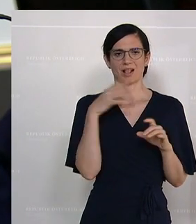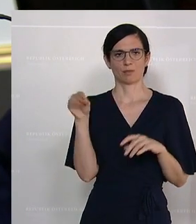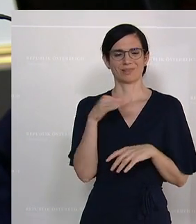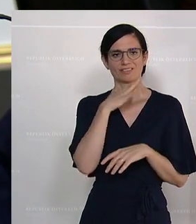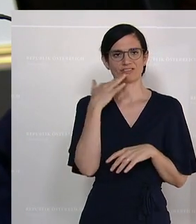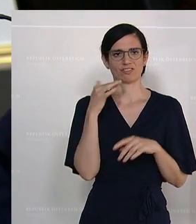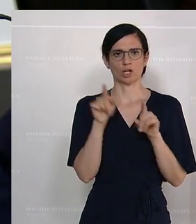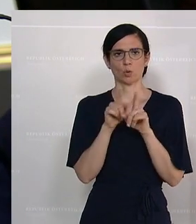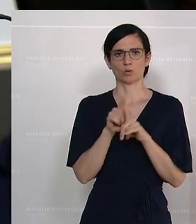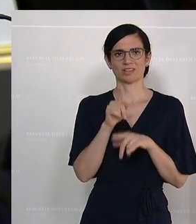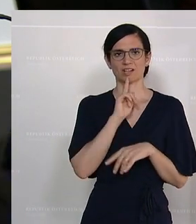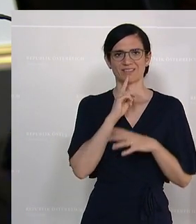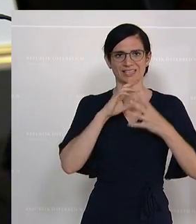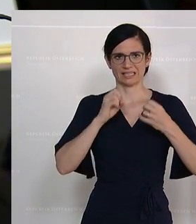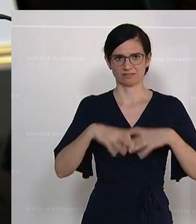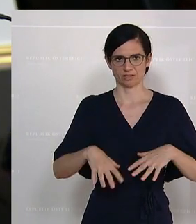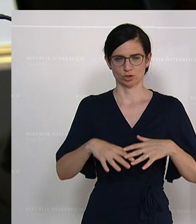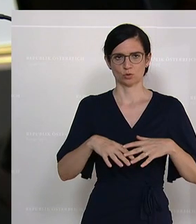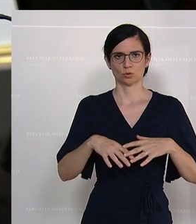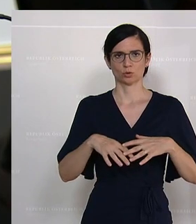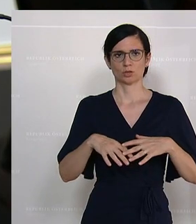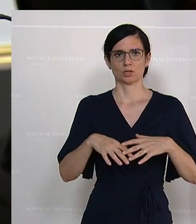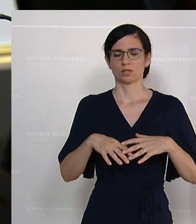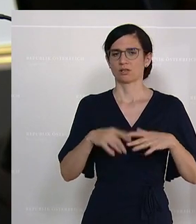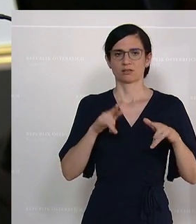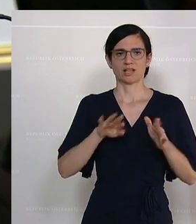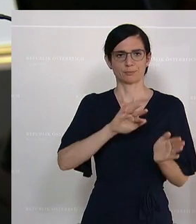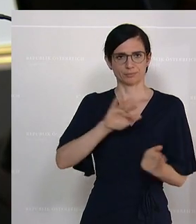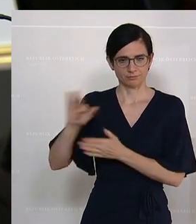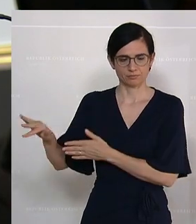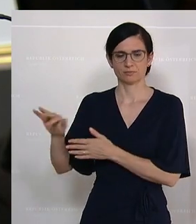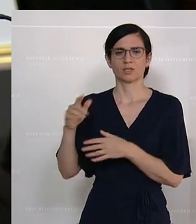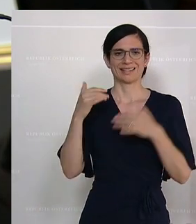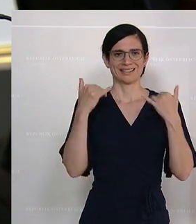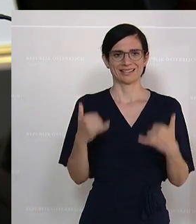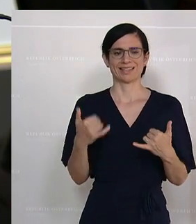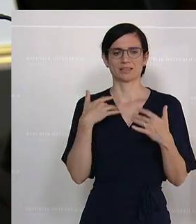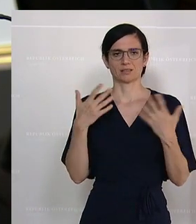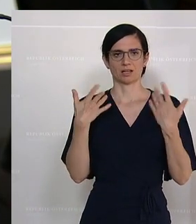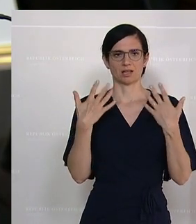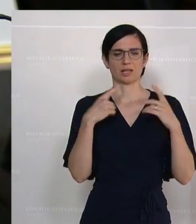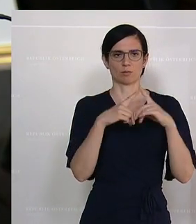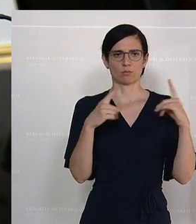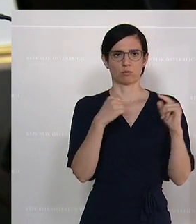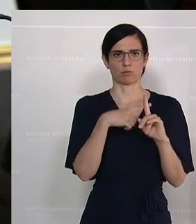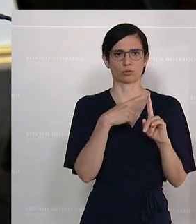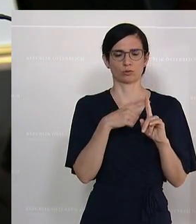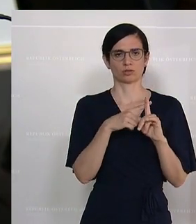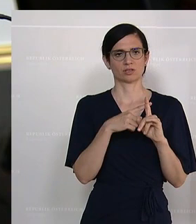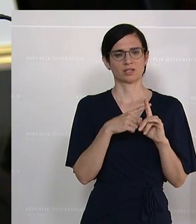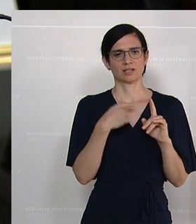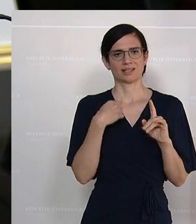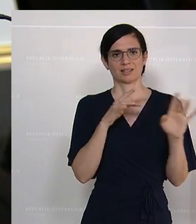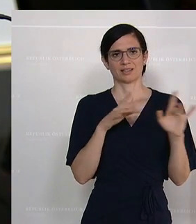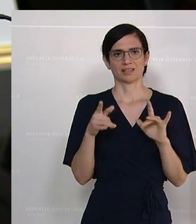und wenig infrastruktur in diesem jahr wegfallen zu lassen und wir nutzen den klima bonus und schicken quasi huckepack